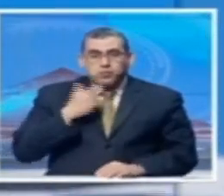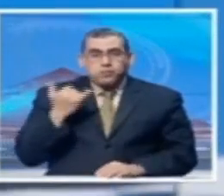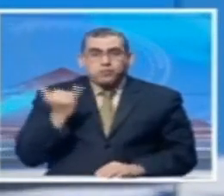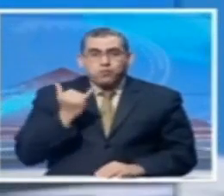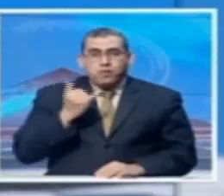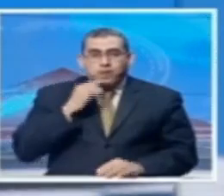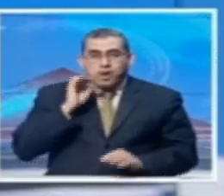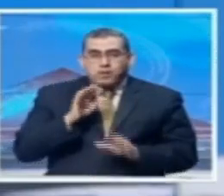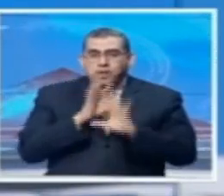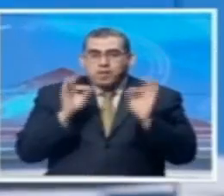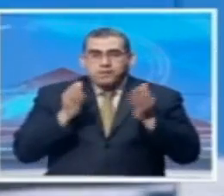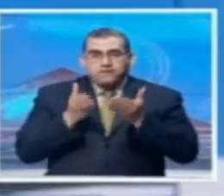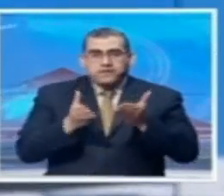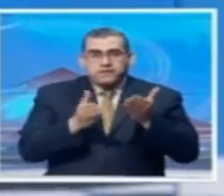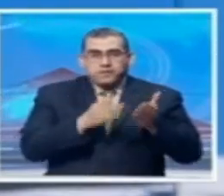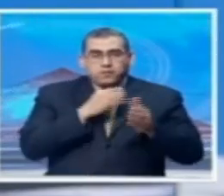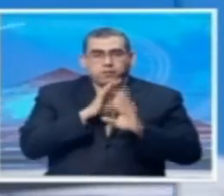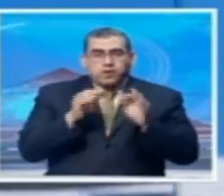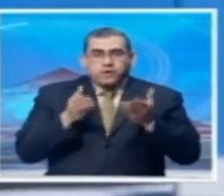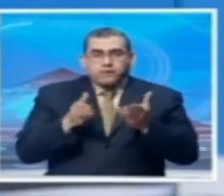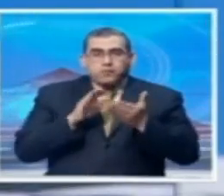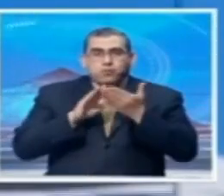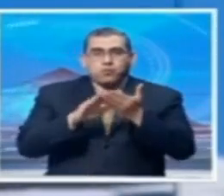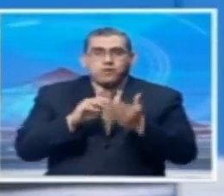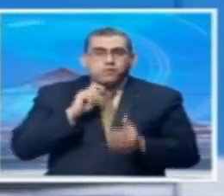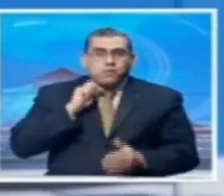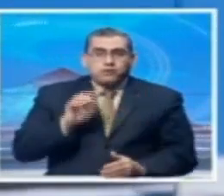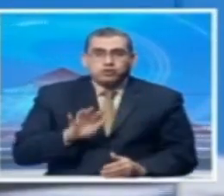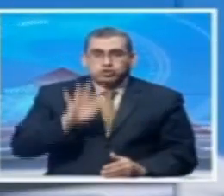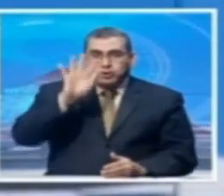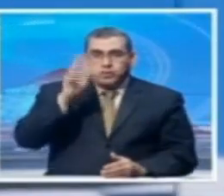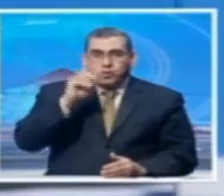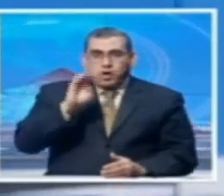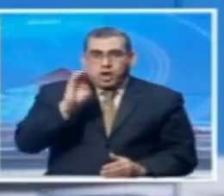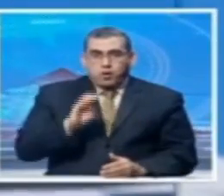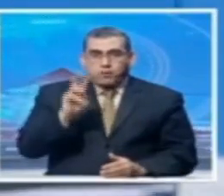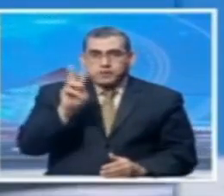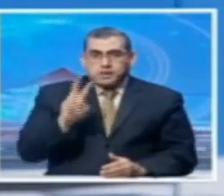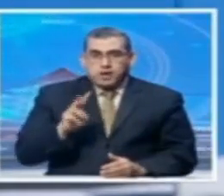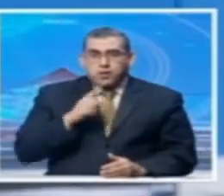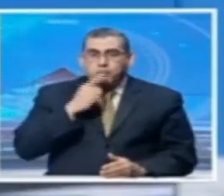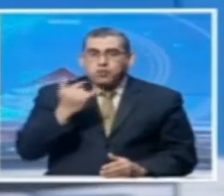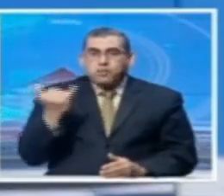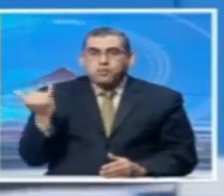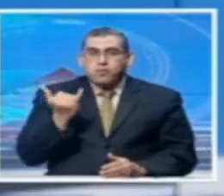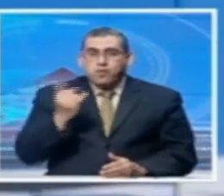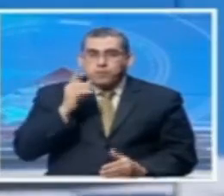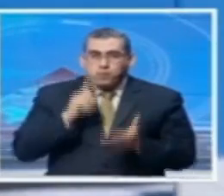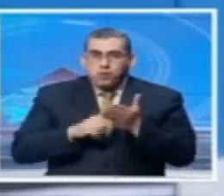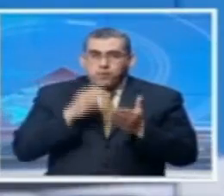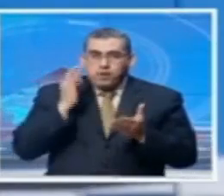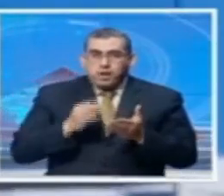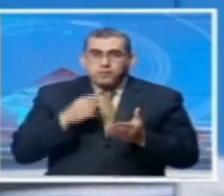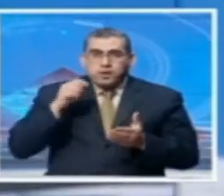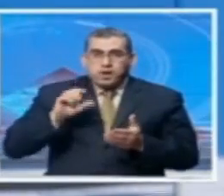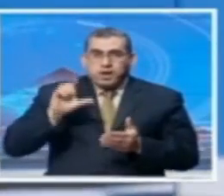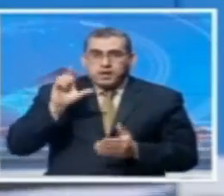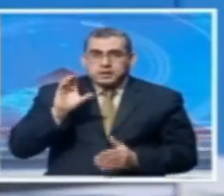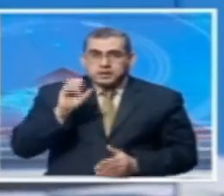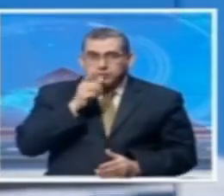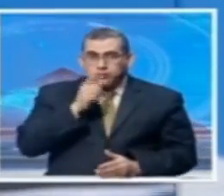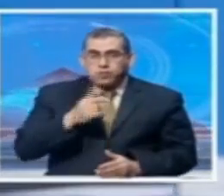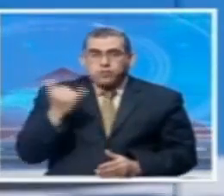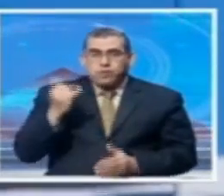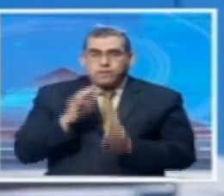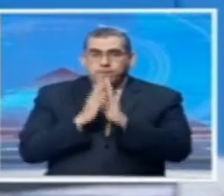أهمية توافر الخدمات المختلفة في محافظتي شمال وجنوب سيناء، مشددا على اهتمام الرئيس عبد الفتاح السيسي